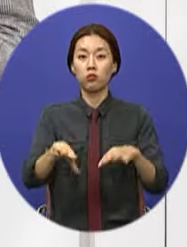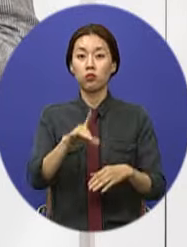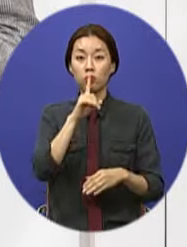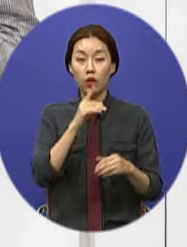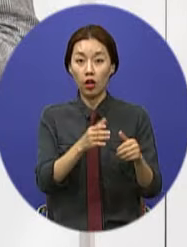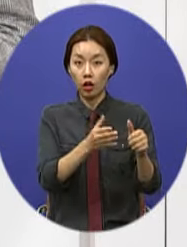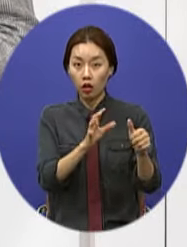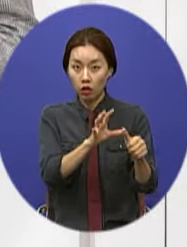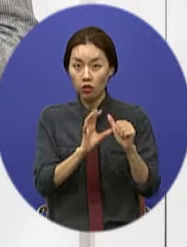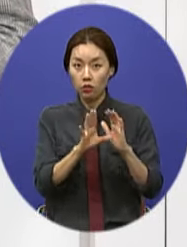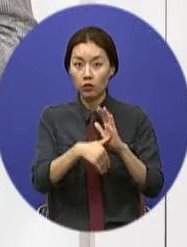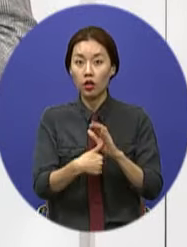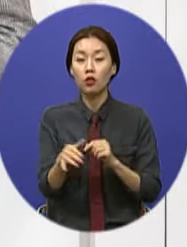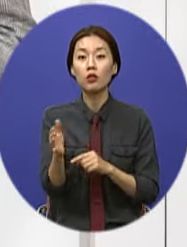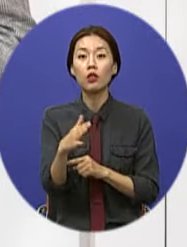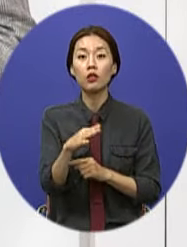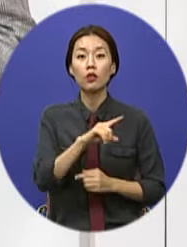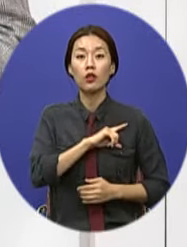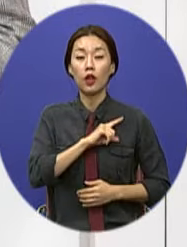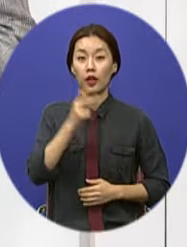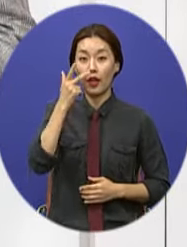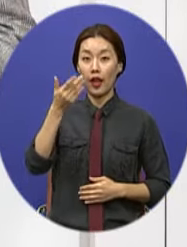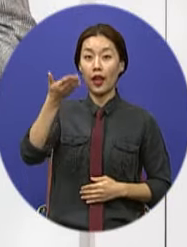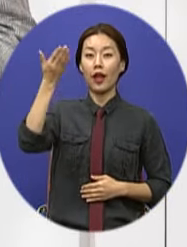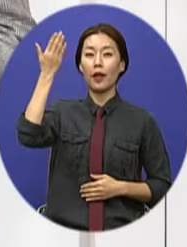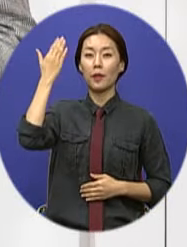할까요? 예 옛날에 임금님이